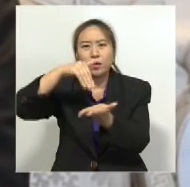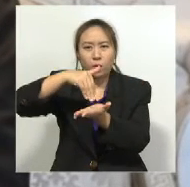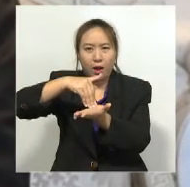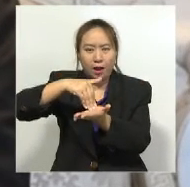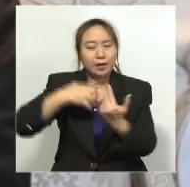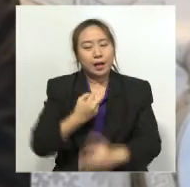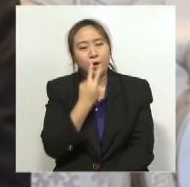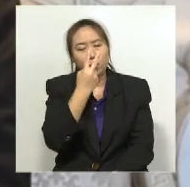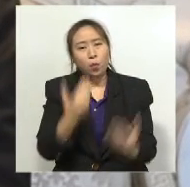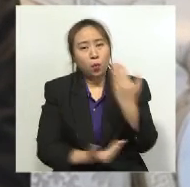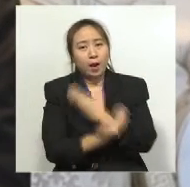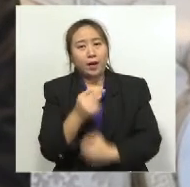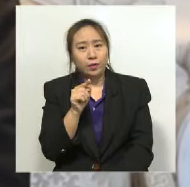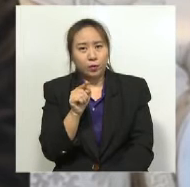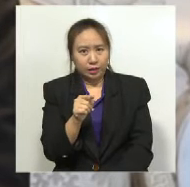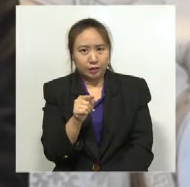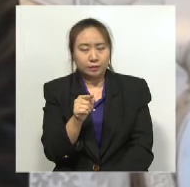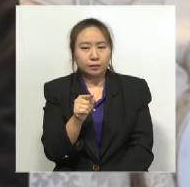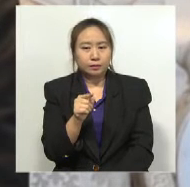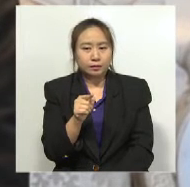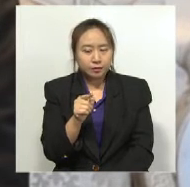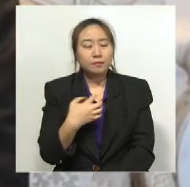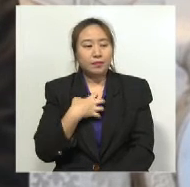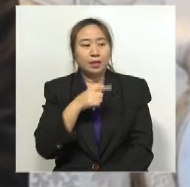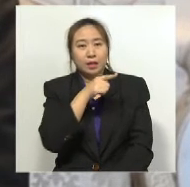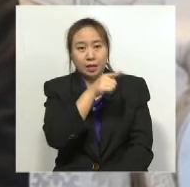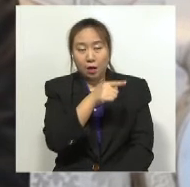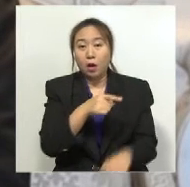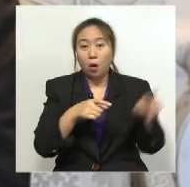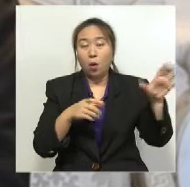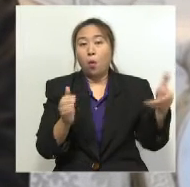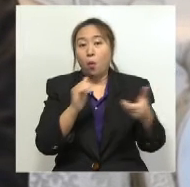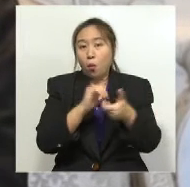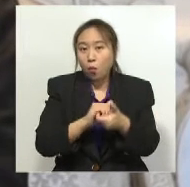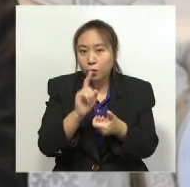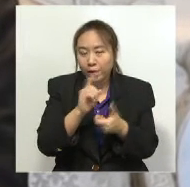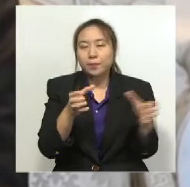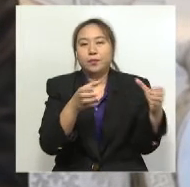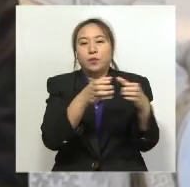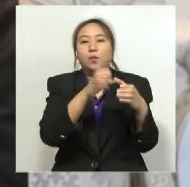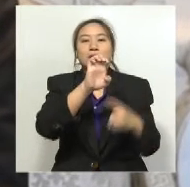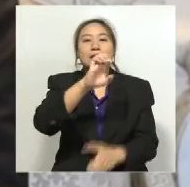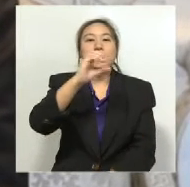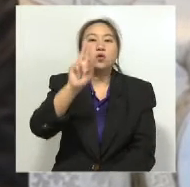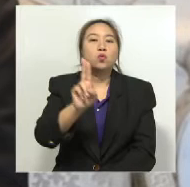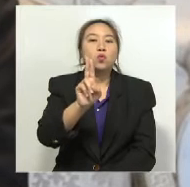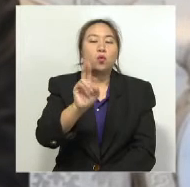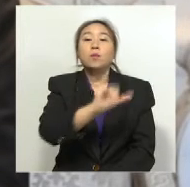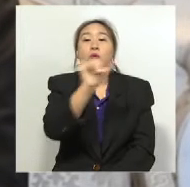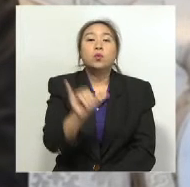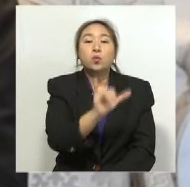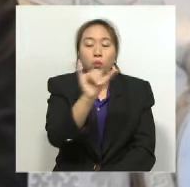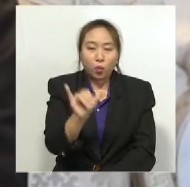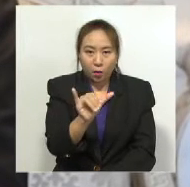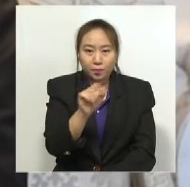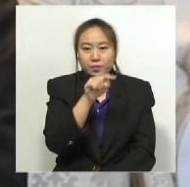ก็ช่องทางที่ทางเขาจะมาร่วมเราได้ก็คือ EU ใช่ไหมสภายุโรป EU ใช่ไหมครับ